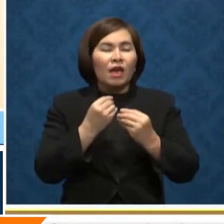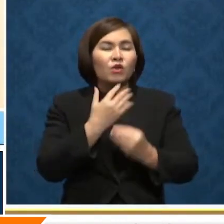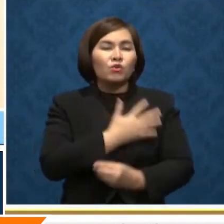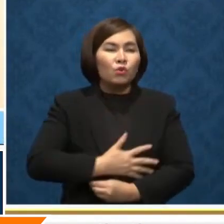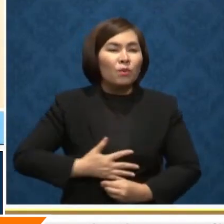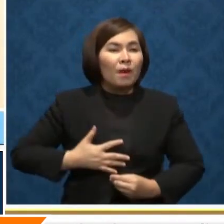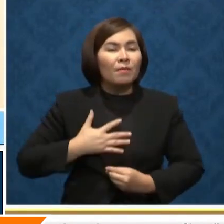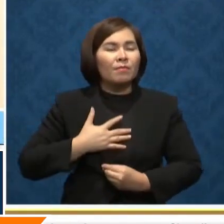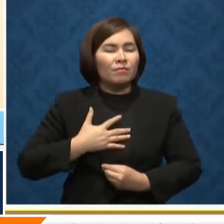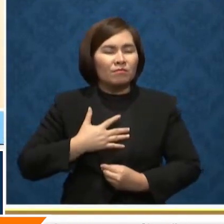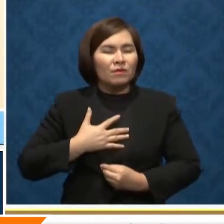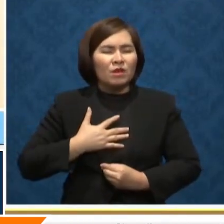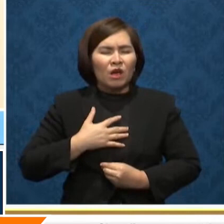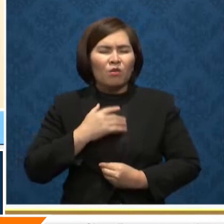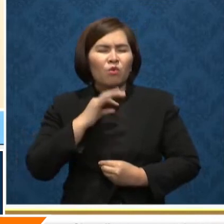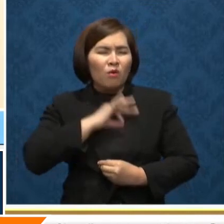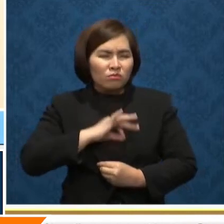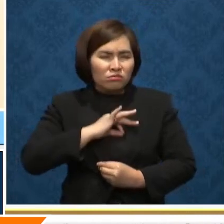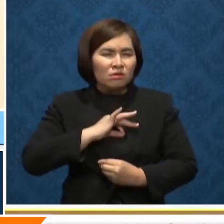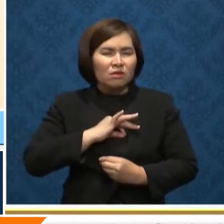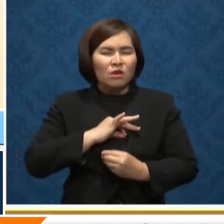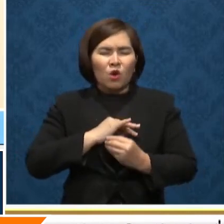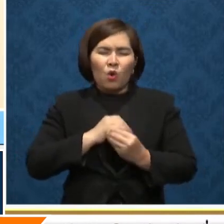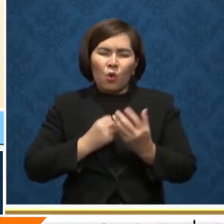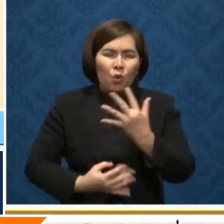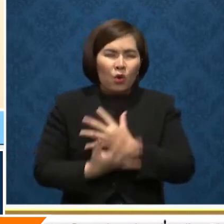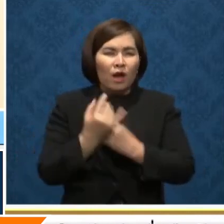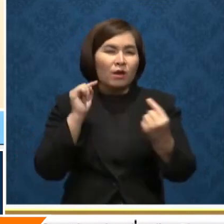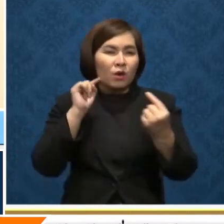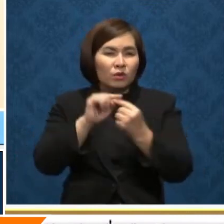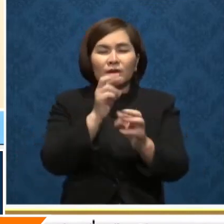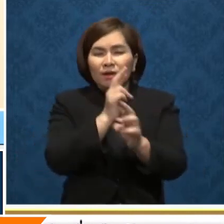ขภาพใจได้รับการเข้าถึงและการรักษา